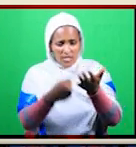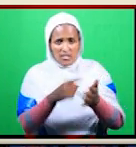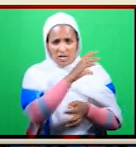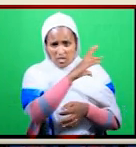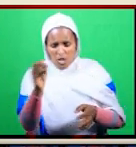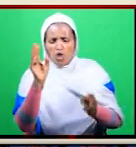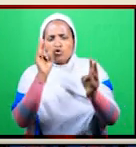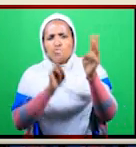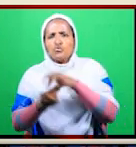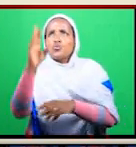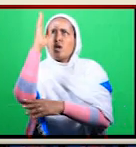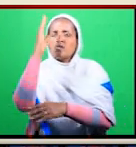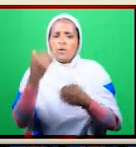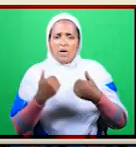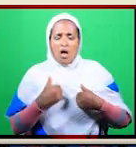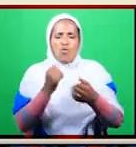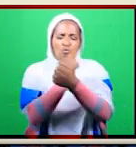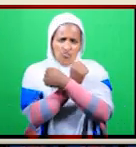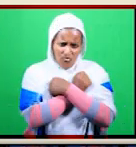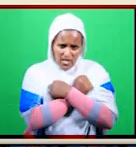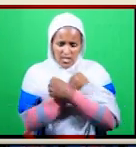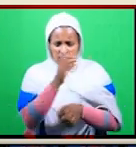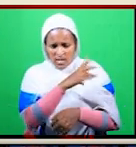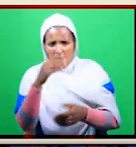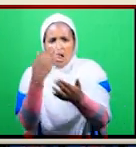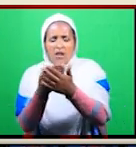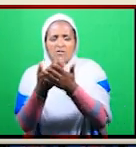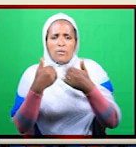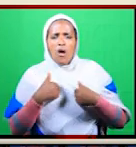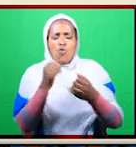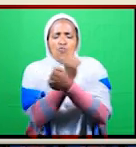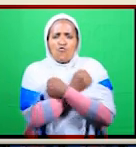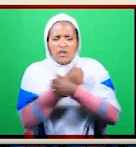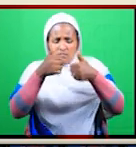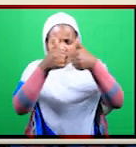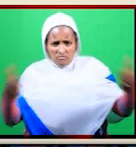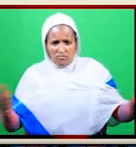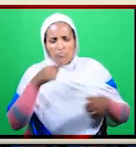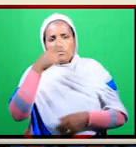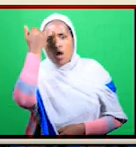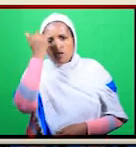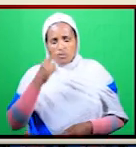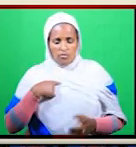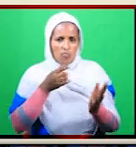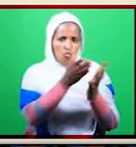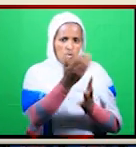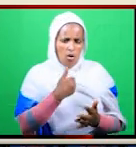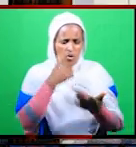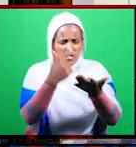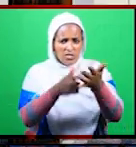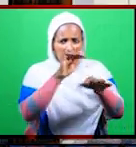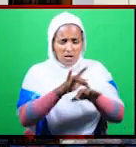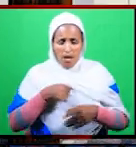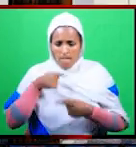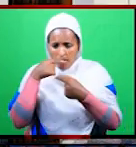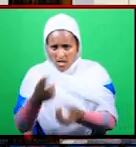እና ስለዚህ ችግሩ ለእግዚአብሔር ያለው ፍቅር እና ለገንዘብ ያለው ፍቅር መለያየቱ ነው የሚል ሀሳብ ነው በእኔ በኩል ያለው። ሌላው